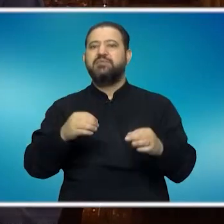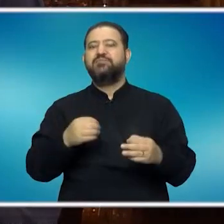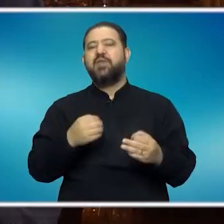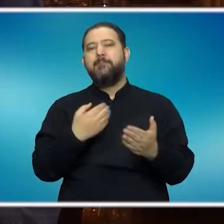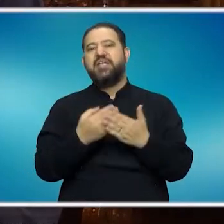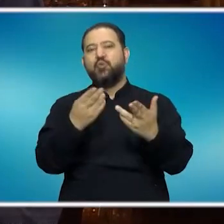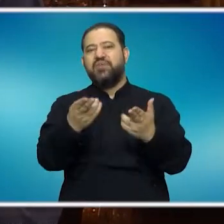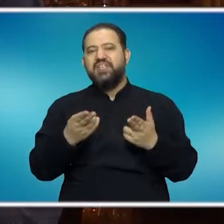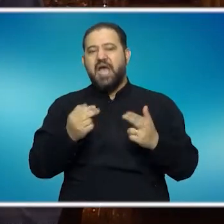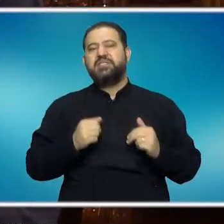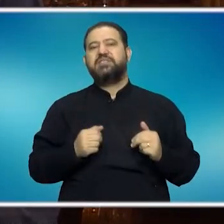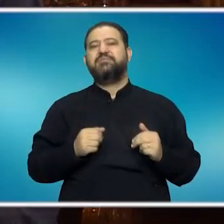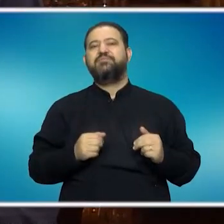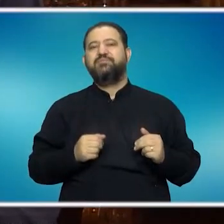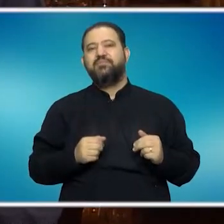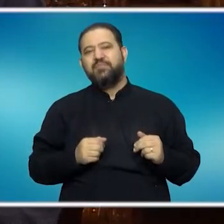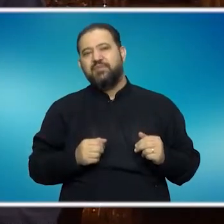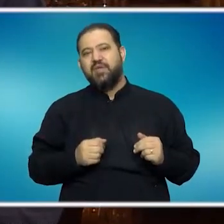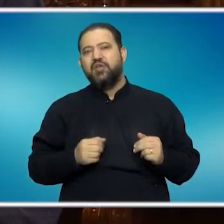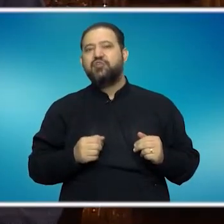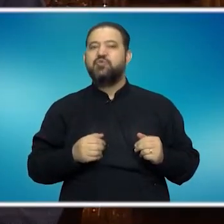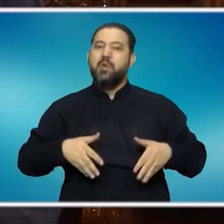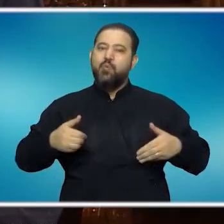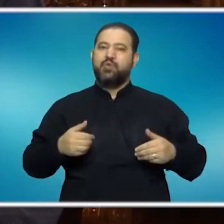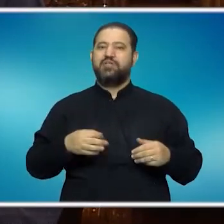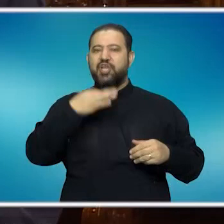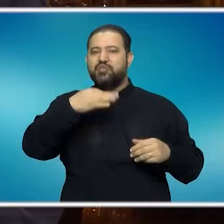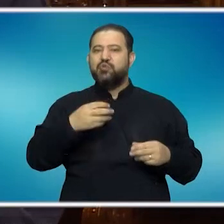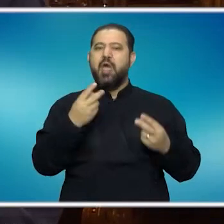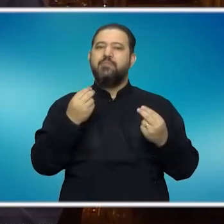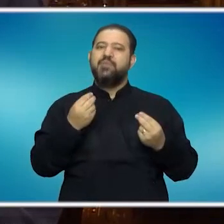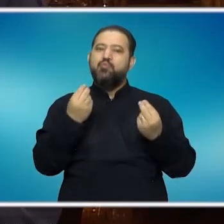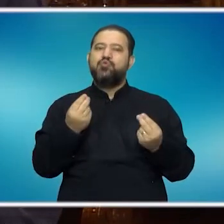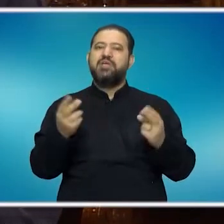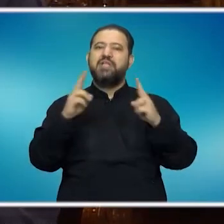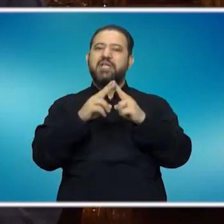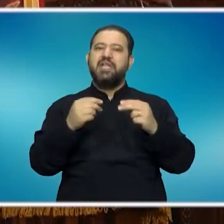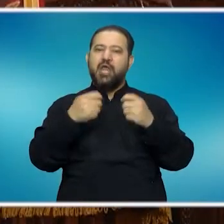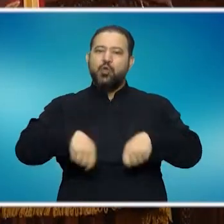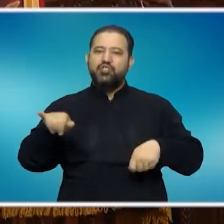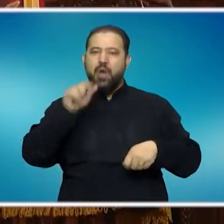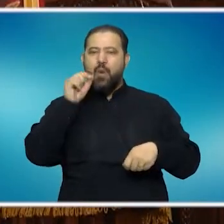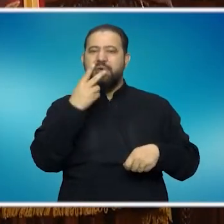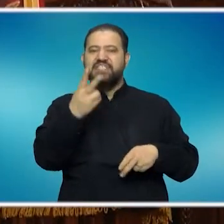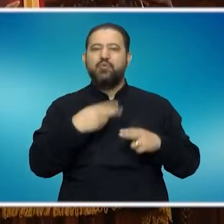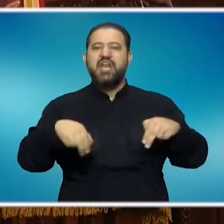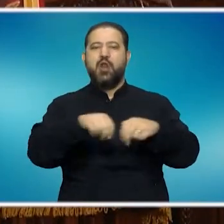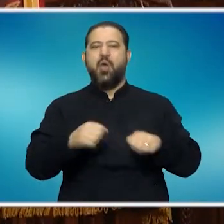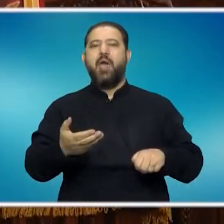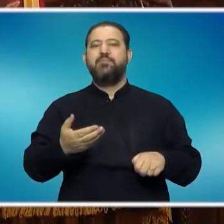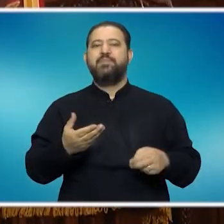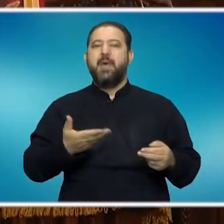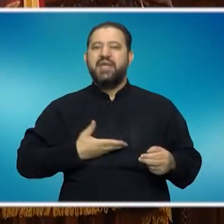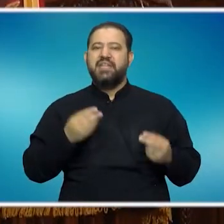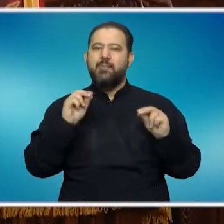și pentru ocazia care mi-o dat să mă reîntâlnesc și cu telespectatorii televiziunii Trinitas. Vă mulțumim tare mult.